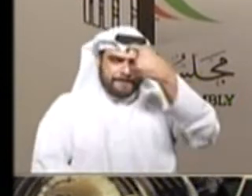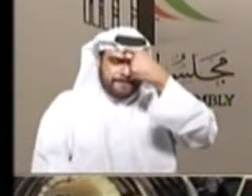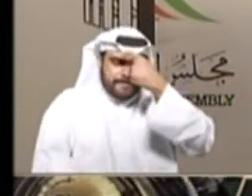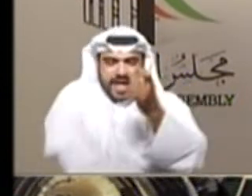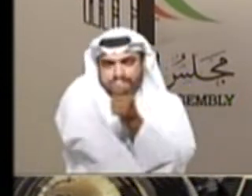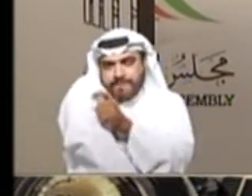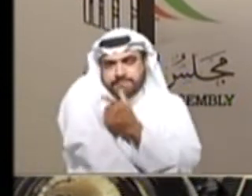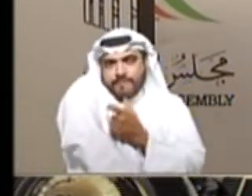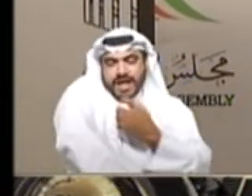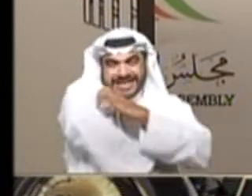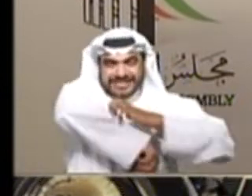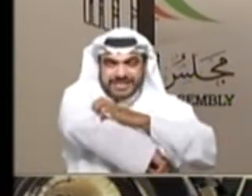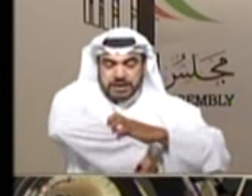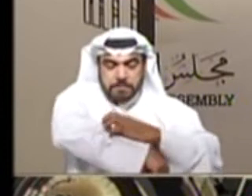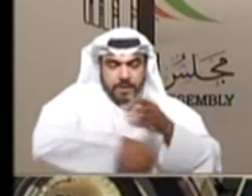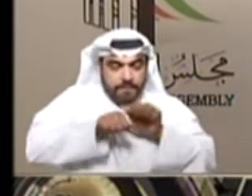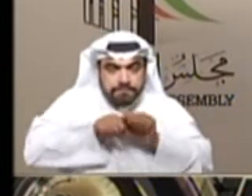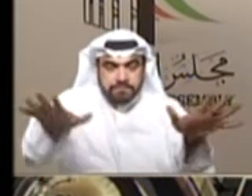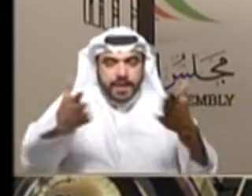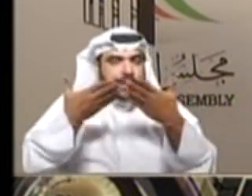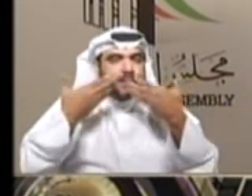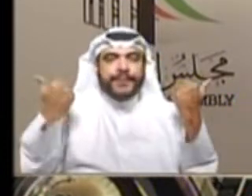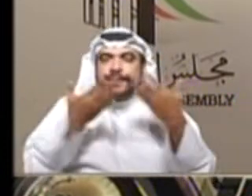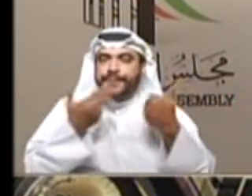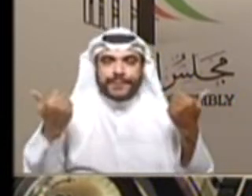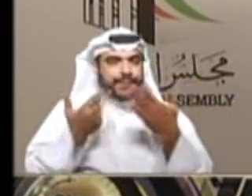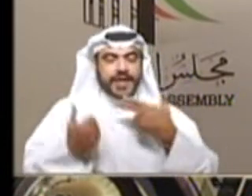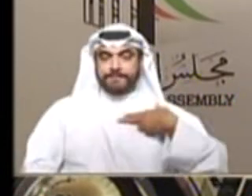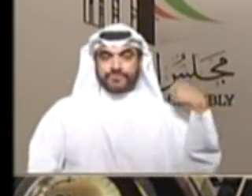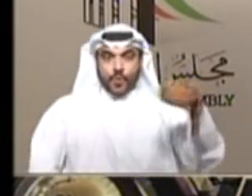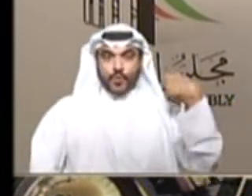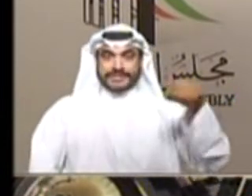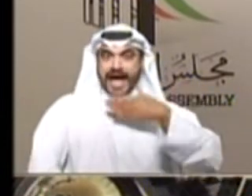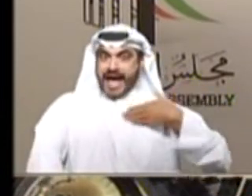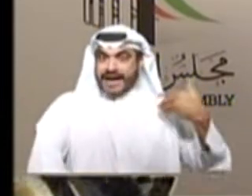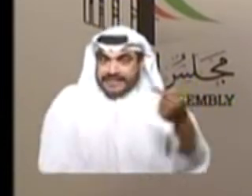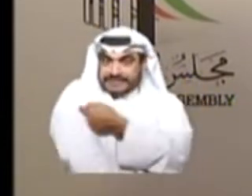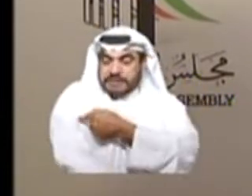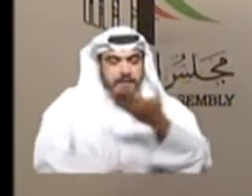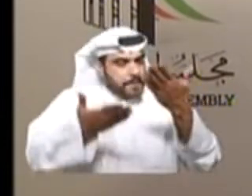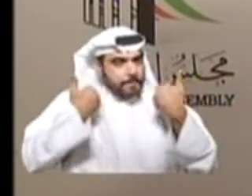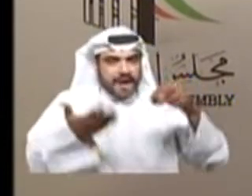الجرب المنتشر. وأكد لنا وكيل وزارة أن المعلومات عارية عن الصحة